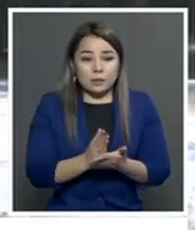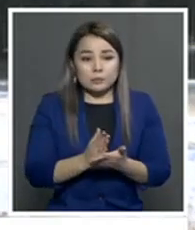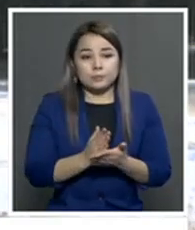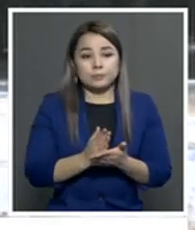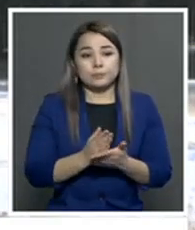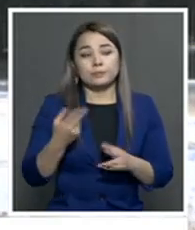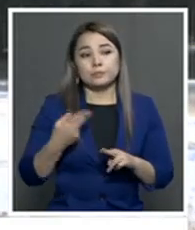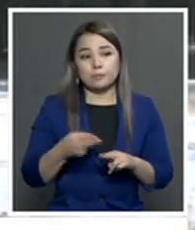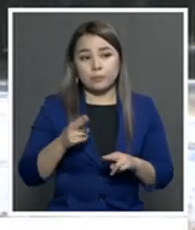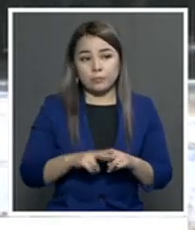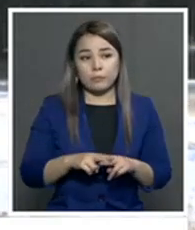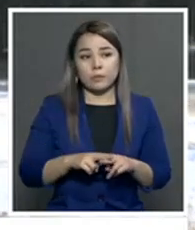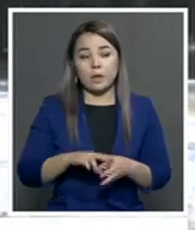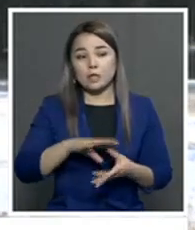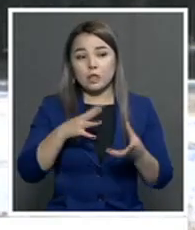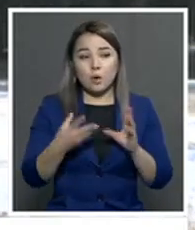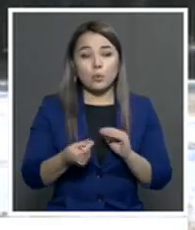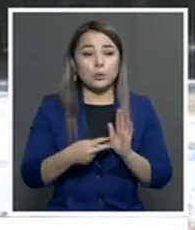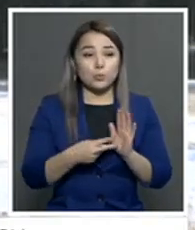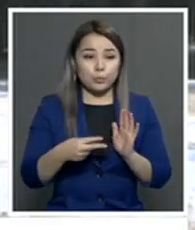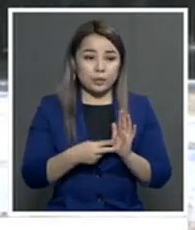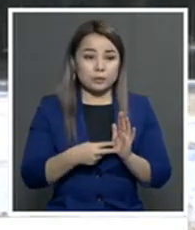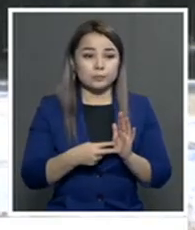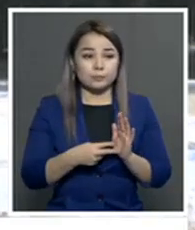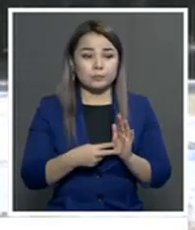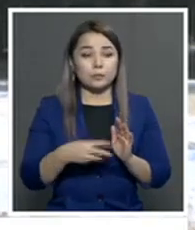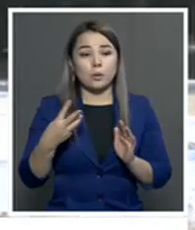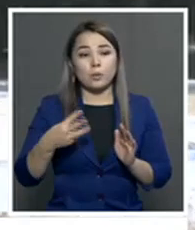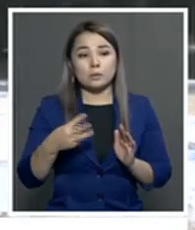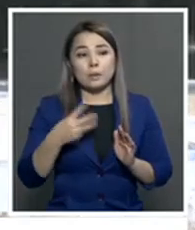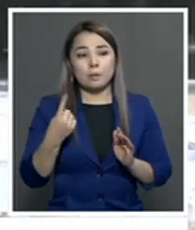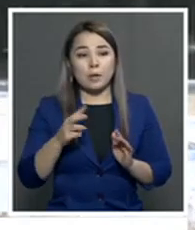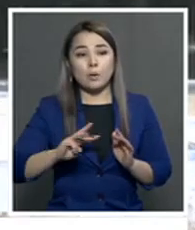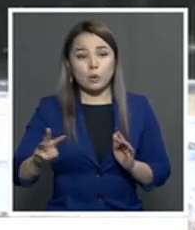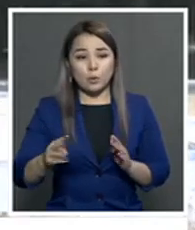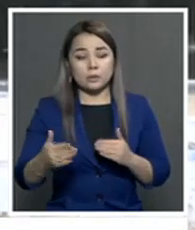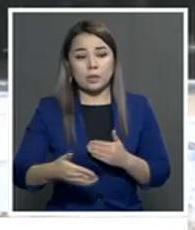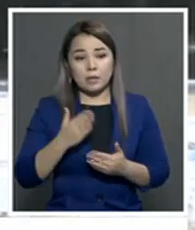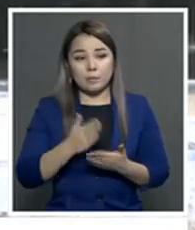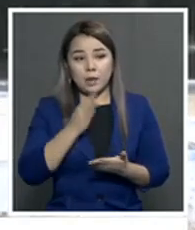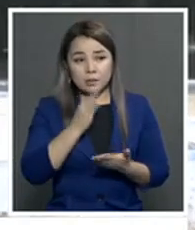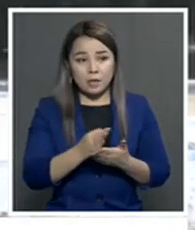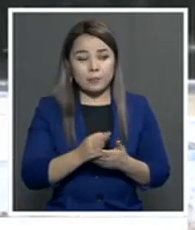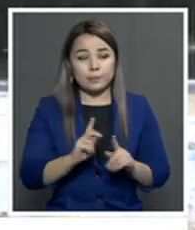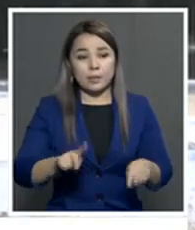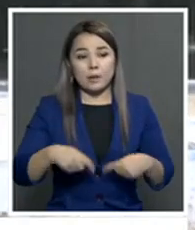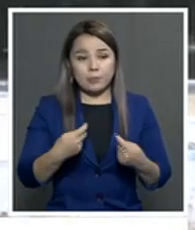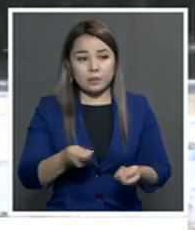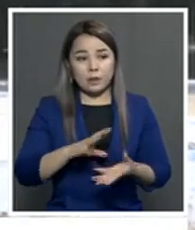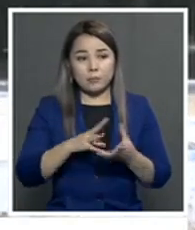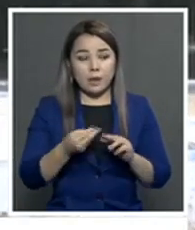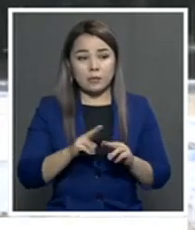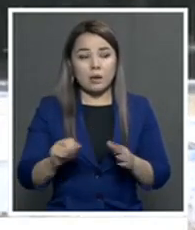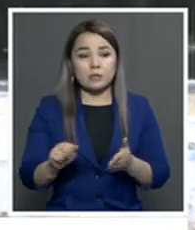Жалпы сумманы 31 миллиондай. болады. На берілген